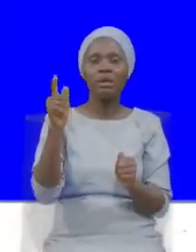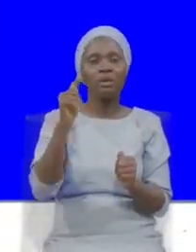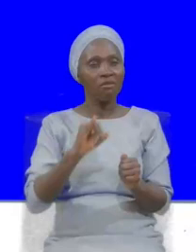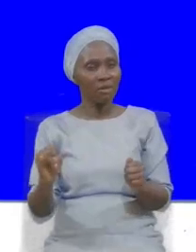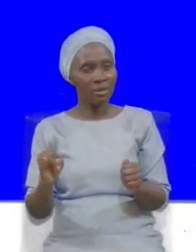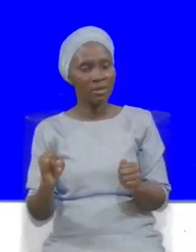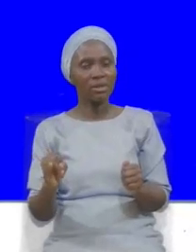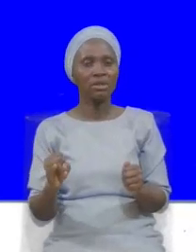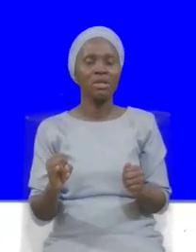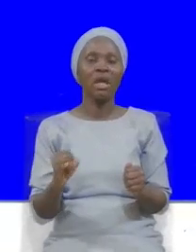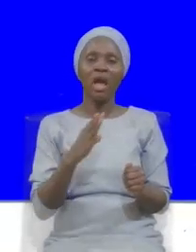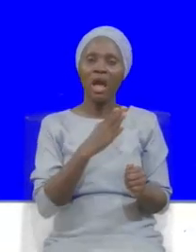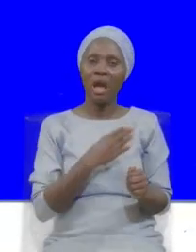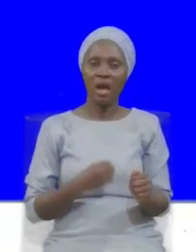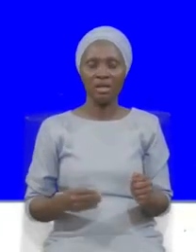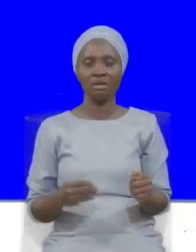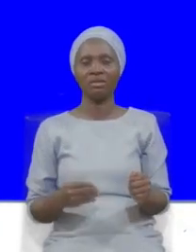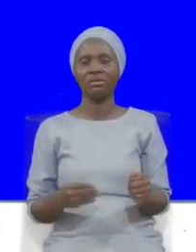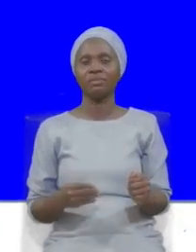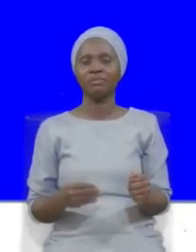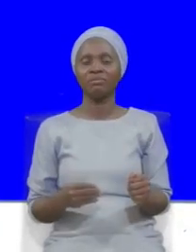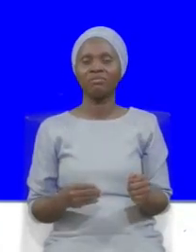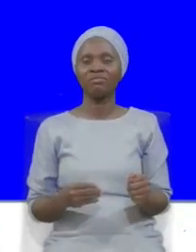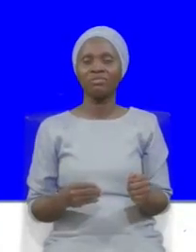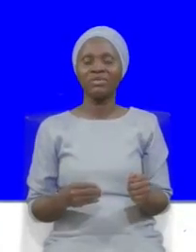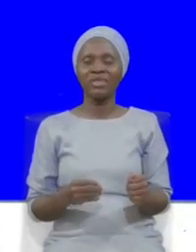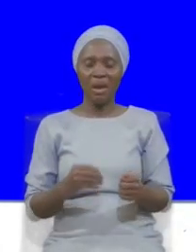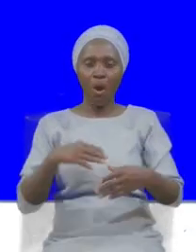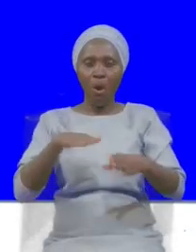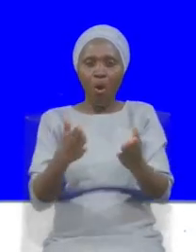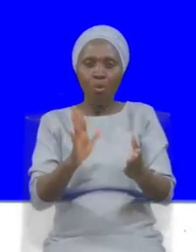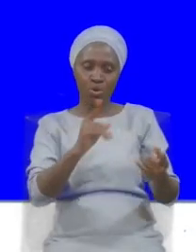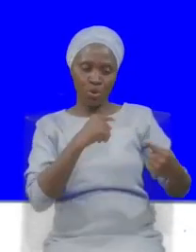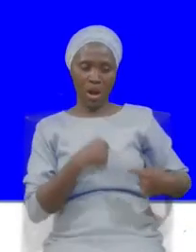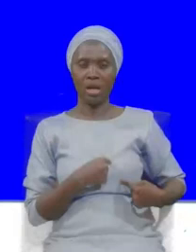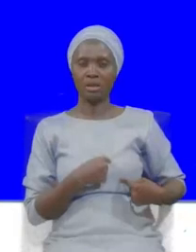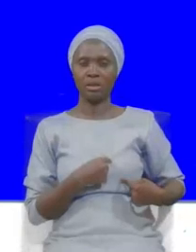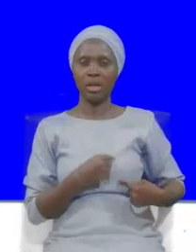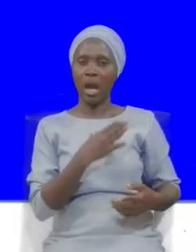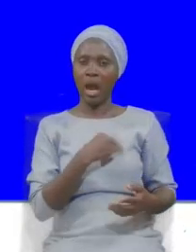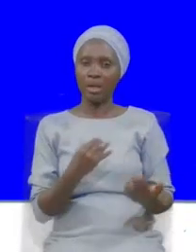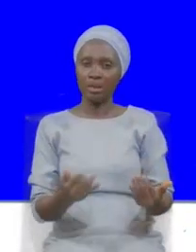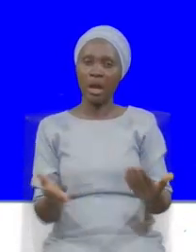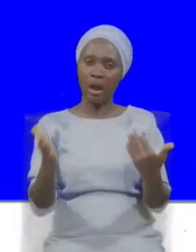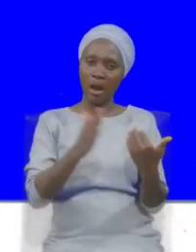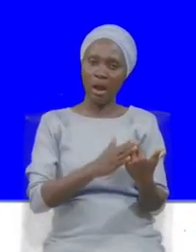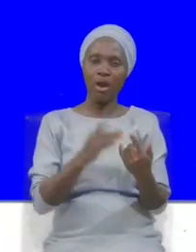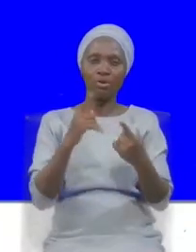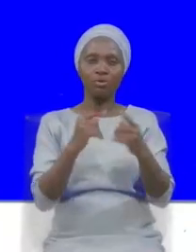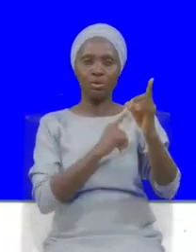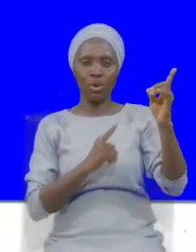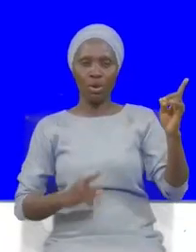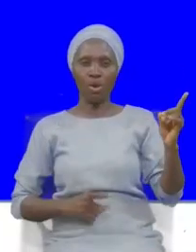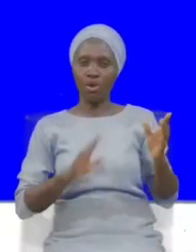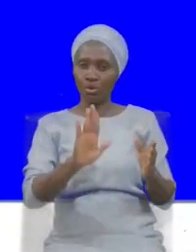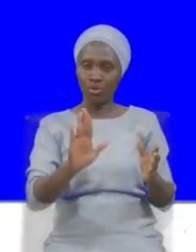vos cœurs et non vos vêtements, et revenez à l'Éternel, votre Dieu, car il